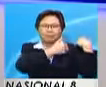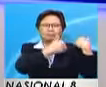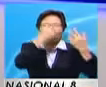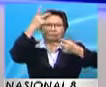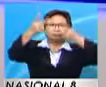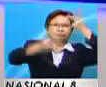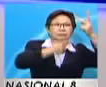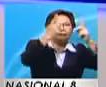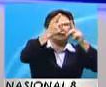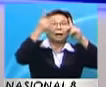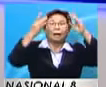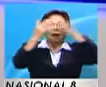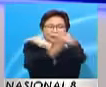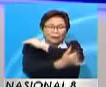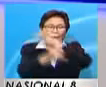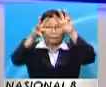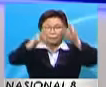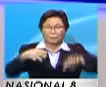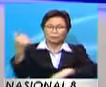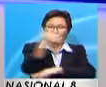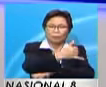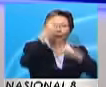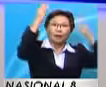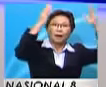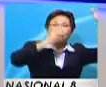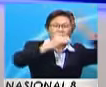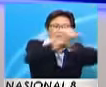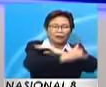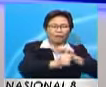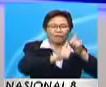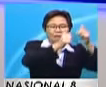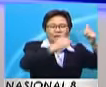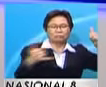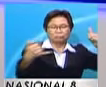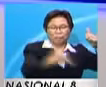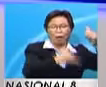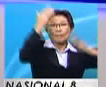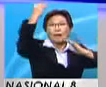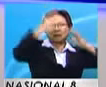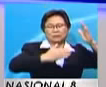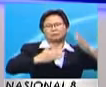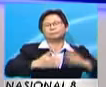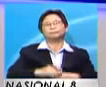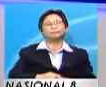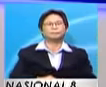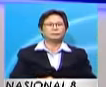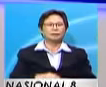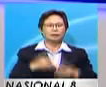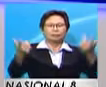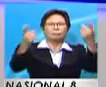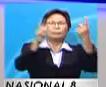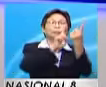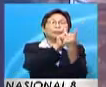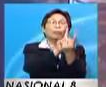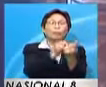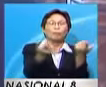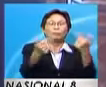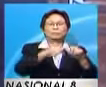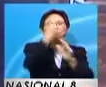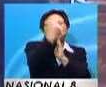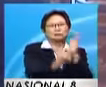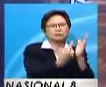rangkaian lawatan ke negara-negara Asia Malaysia negara pertama yang dikunjungi beliau pertemuan berlangsung hampir